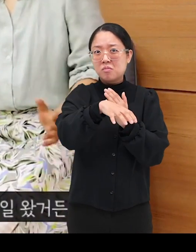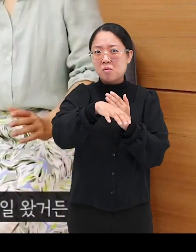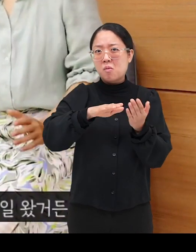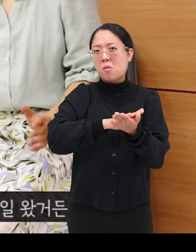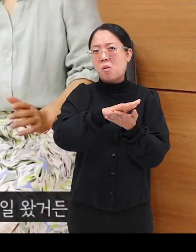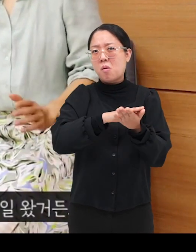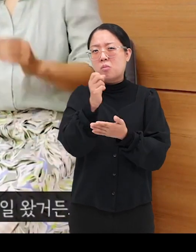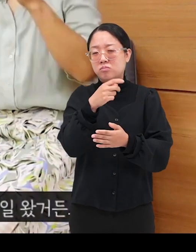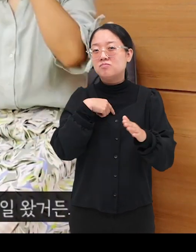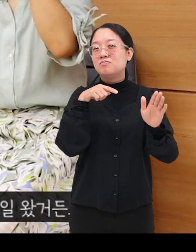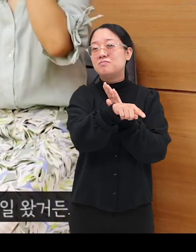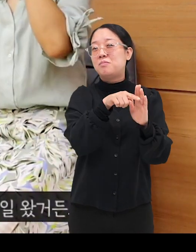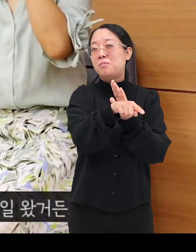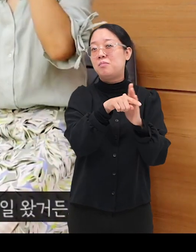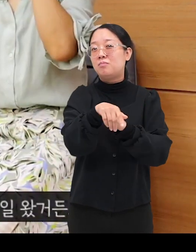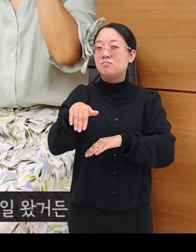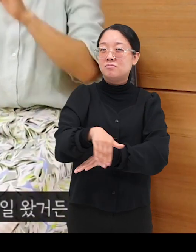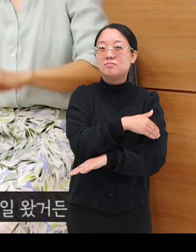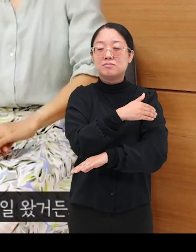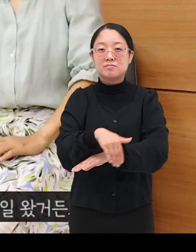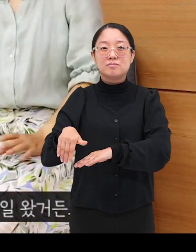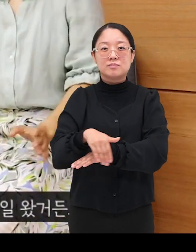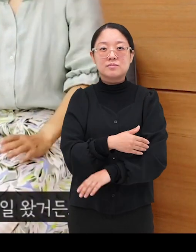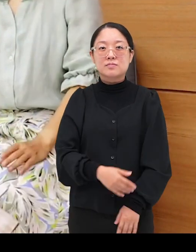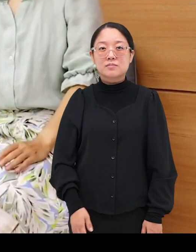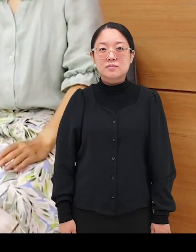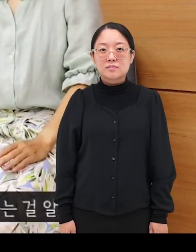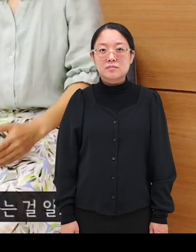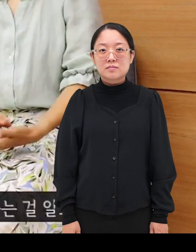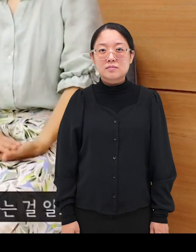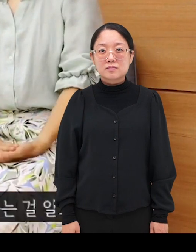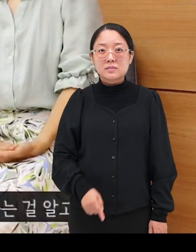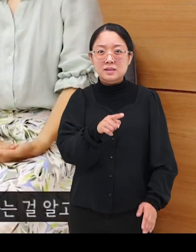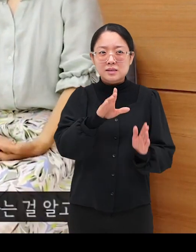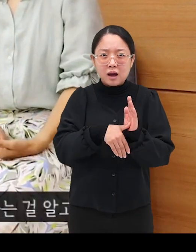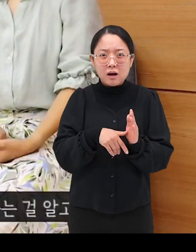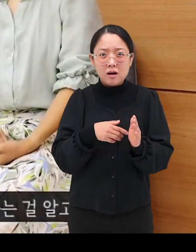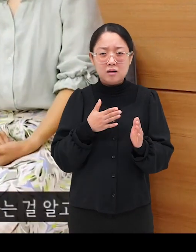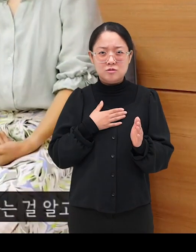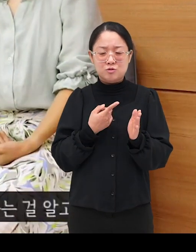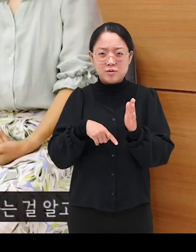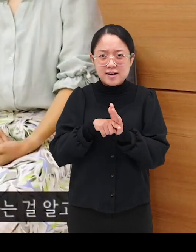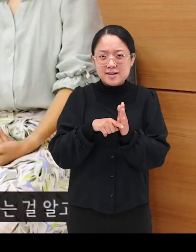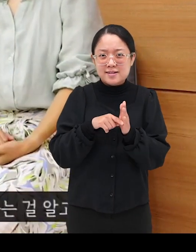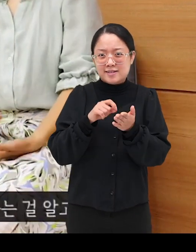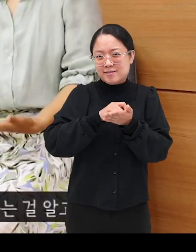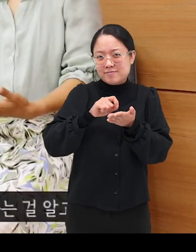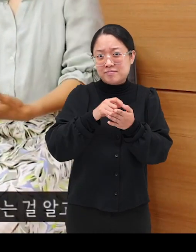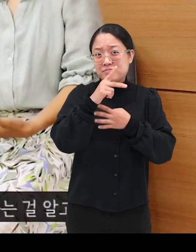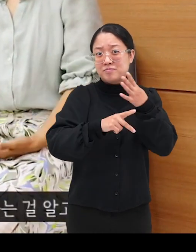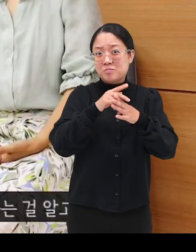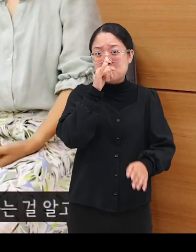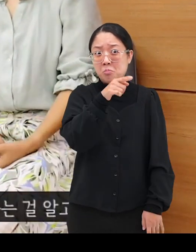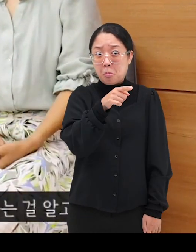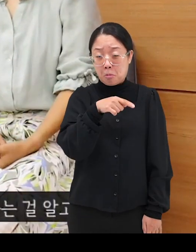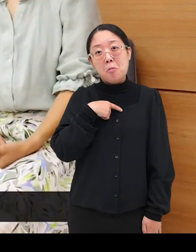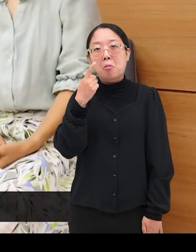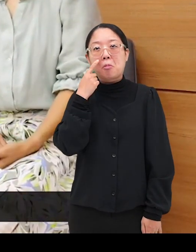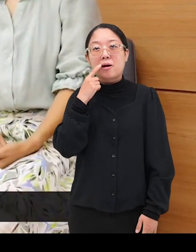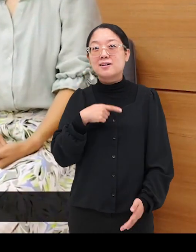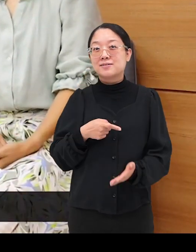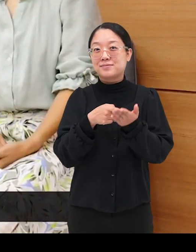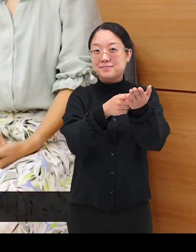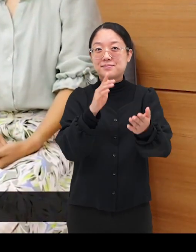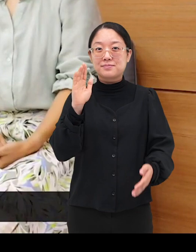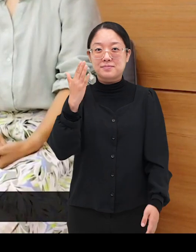참새 방학간 다니듯 여기를 맨날 왔거든요. 오면서 나를 위한 글쓰기라는 프로그램이 있다는 걸